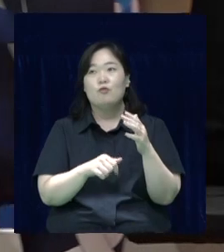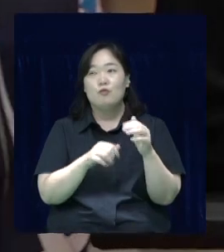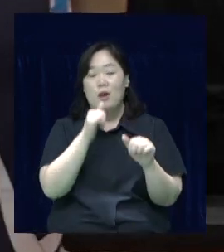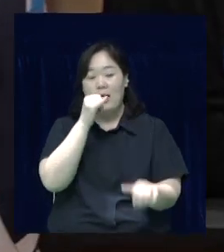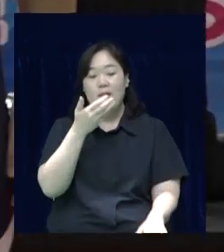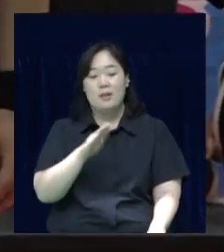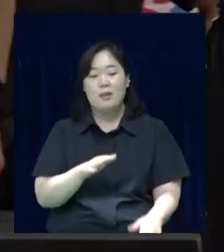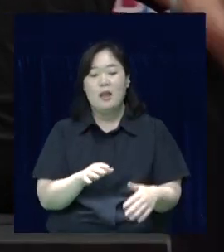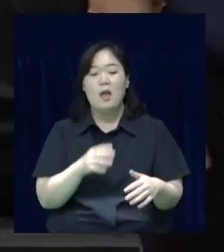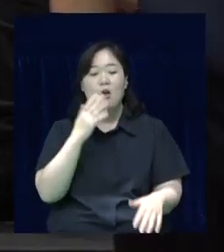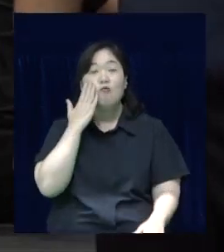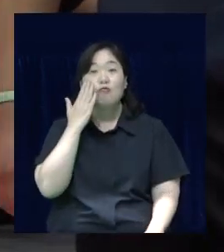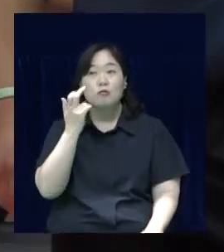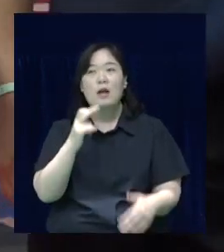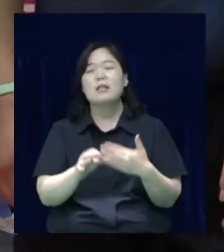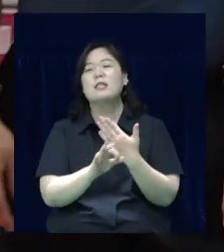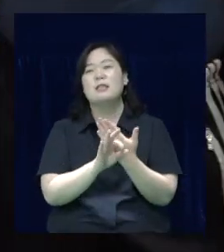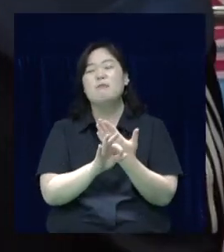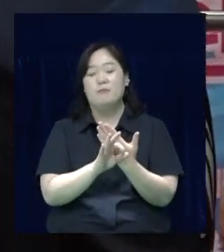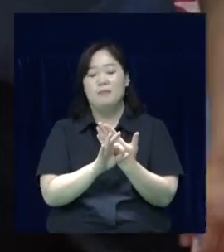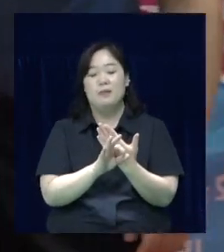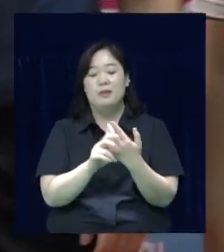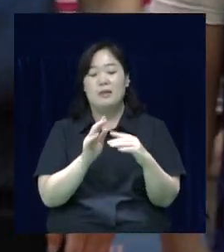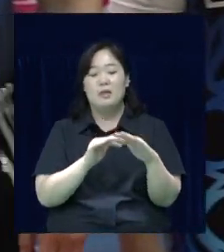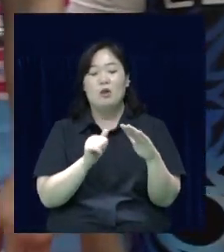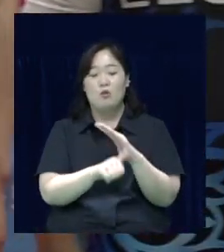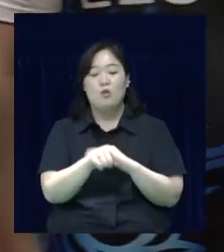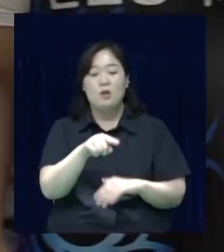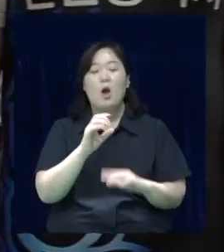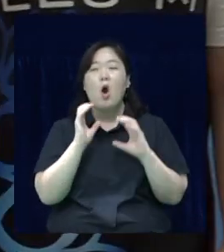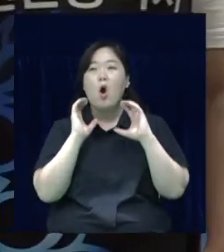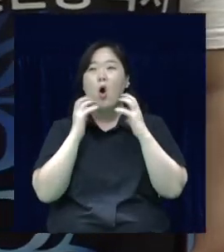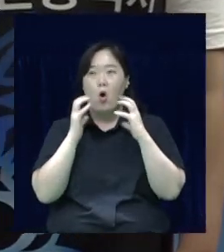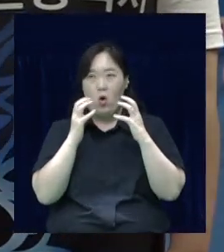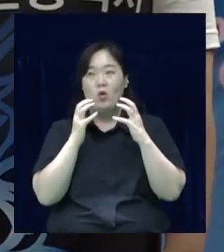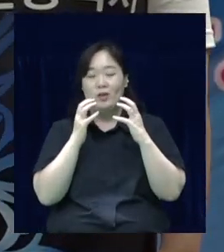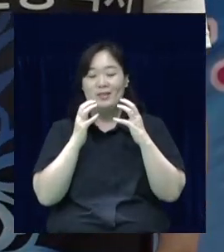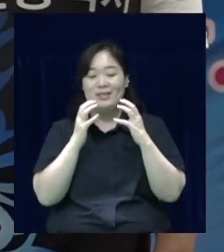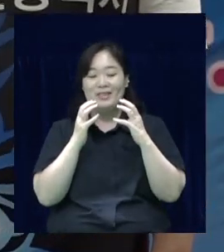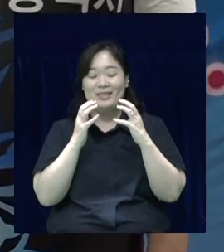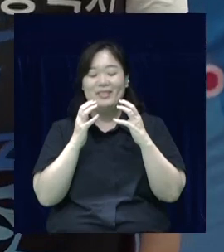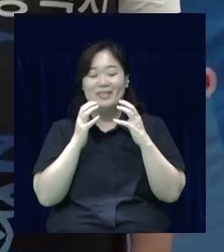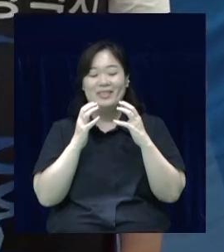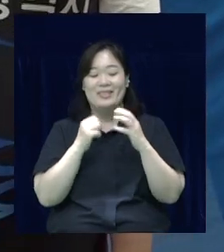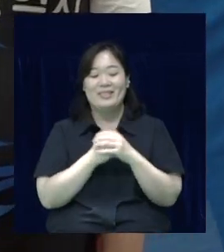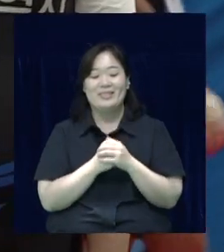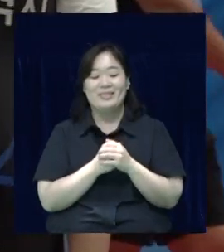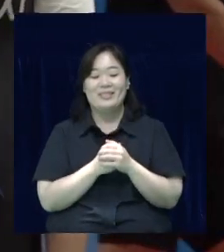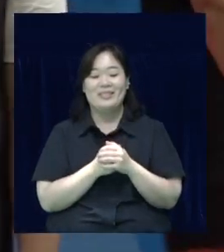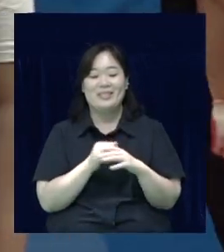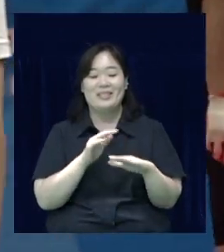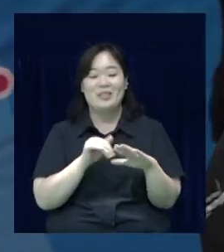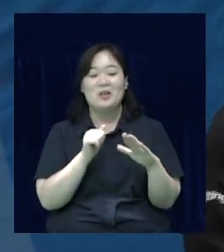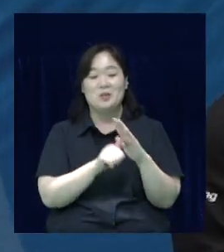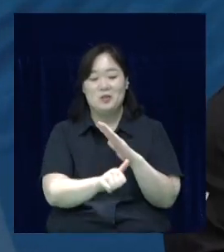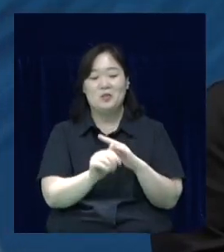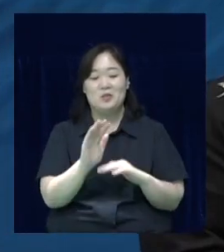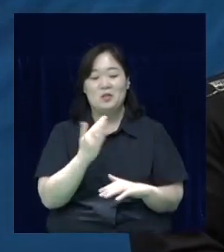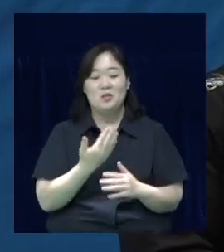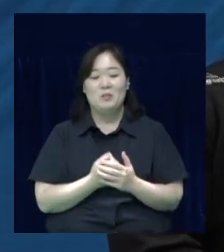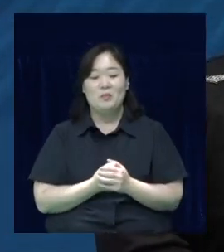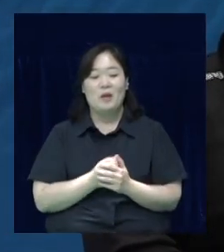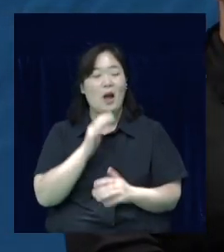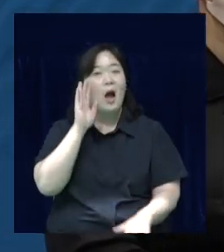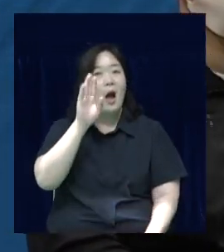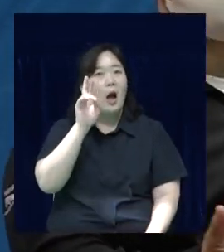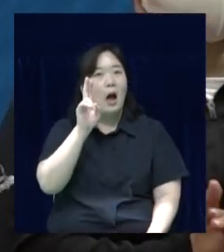시범 경기로 또 이제 예정이 돼 있는데 이 선수가 또 굉장히 어린 06년생이에요. 맞습니다. 깜짝 놀랐습니다. 예. 정금산 선수는 앞으로 그